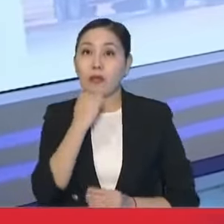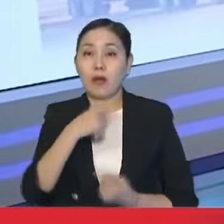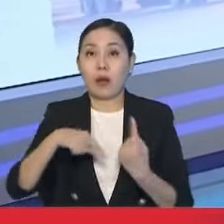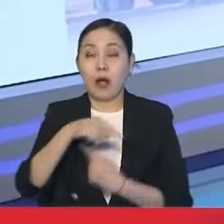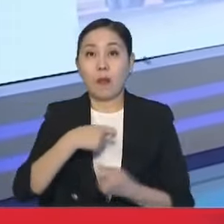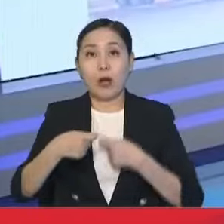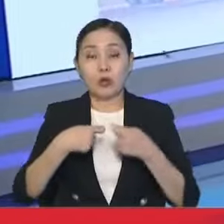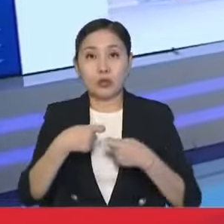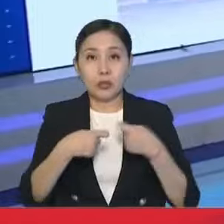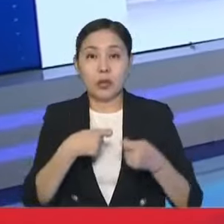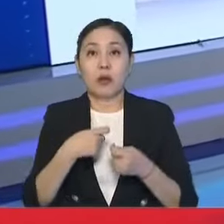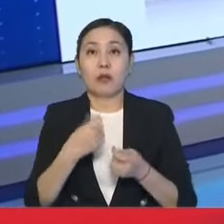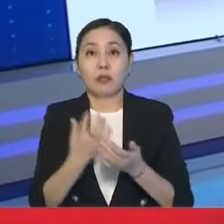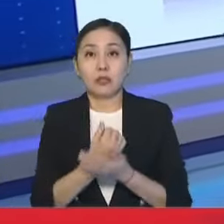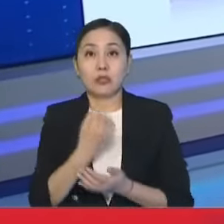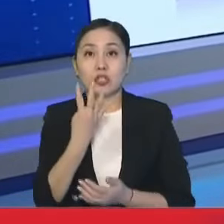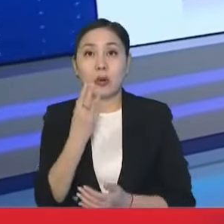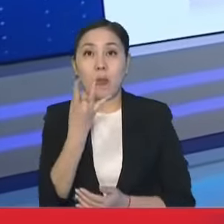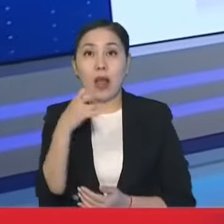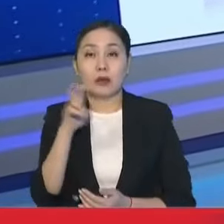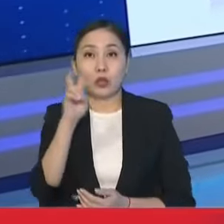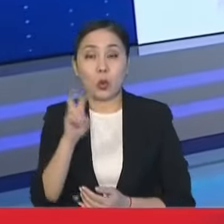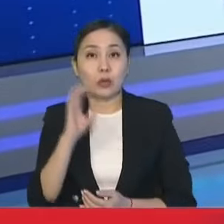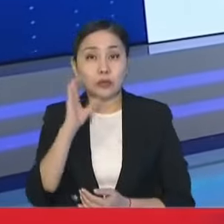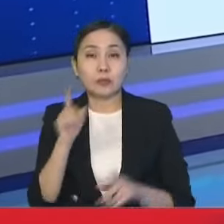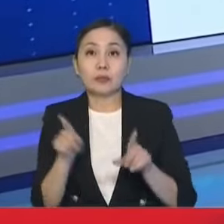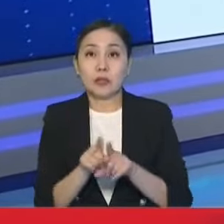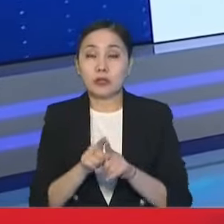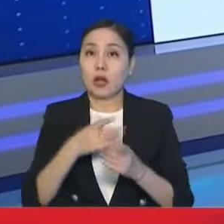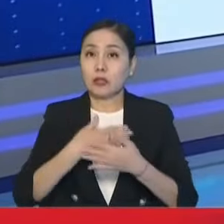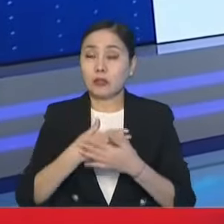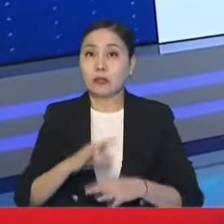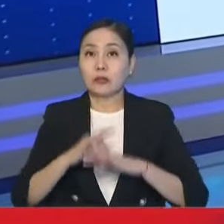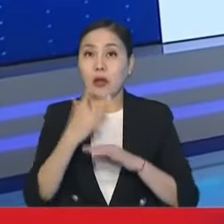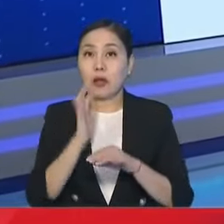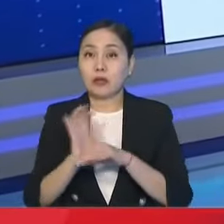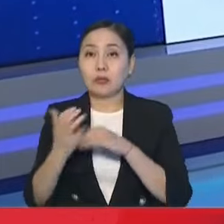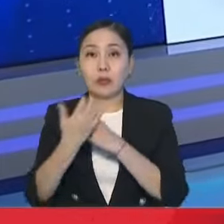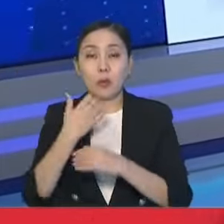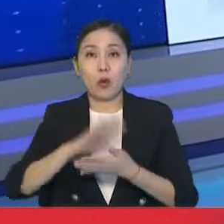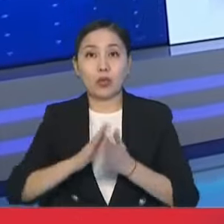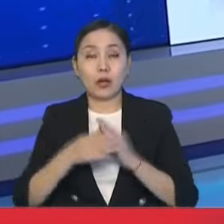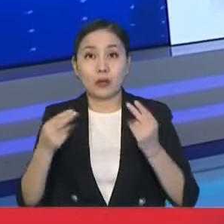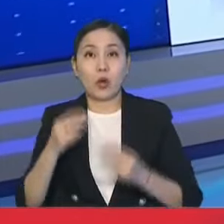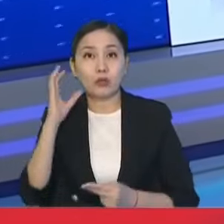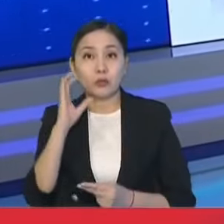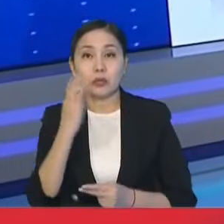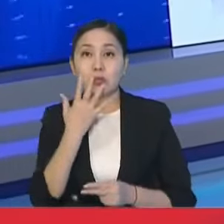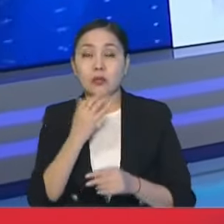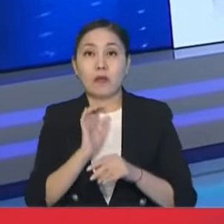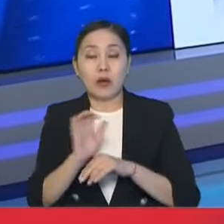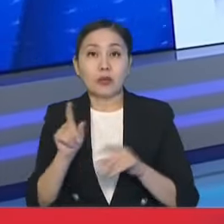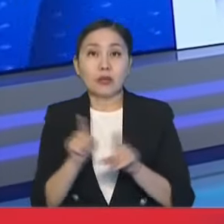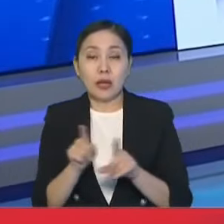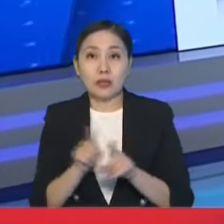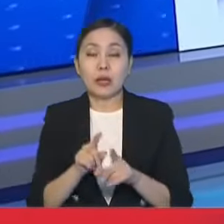нашими государствами достиг более 4 миллиардов долларов. Активность наблюдалась и в экспортно-импортных контрактах узбекской товарной биржи,